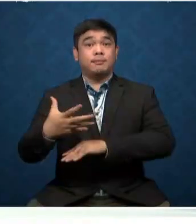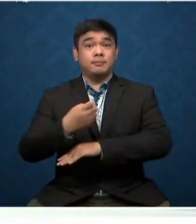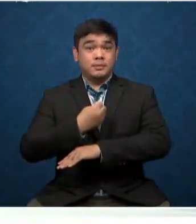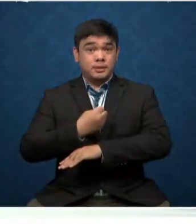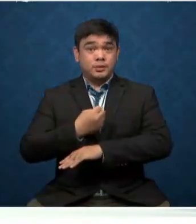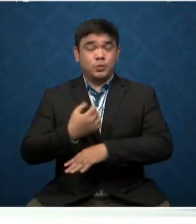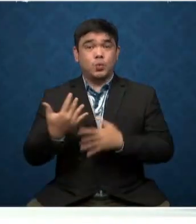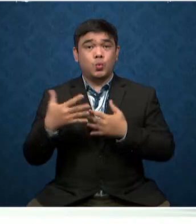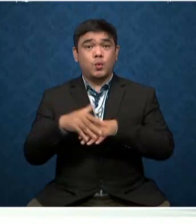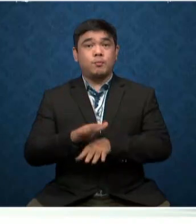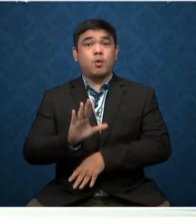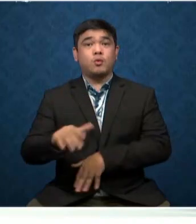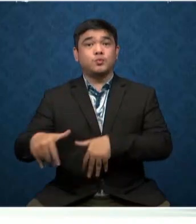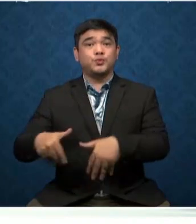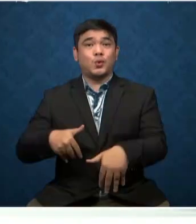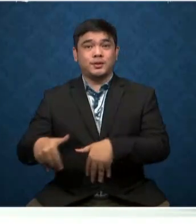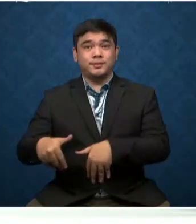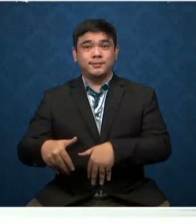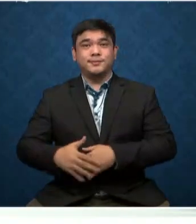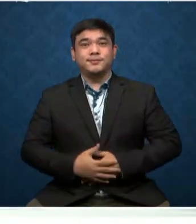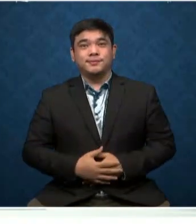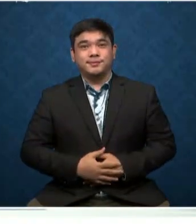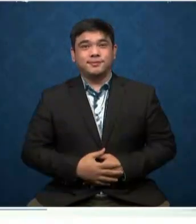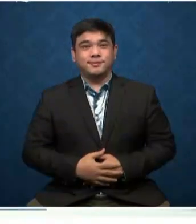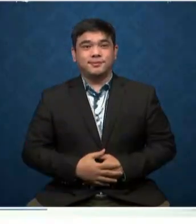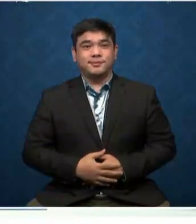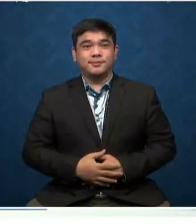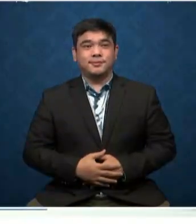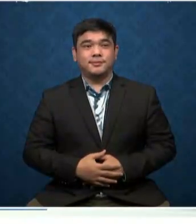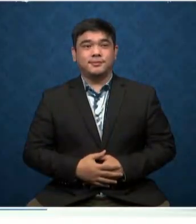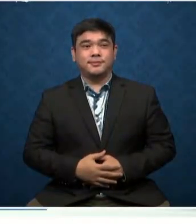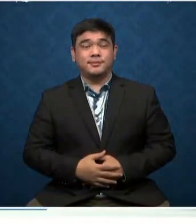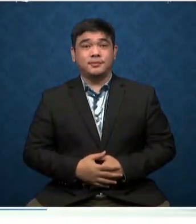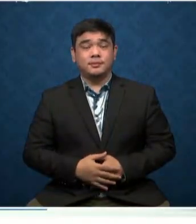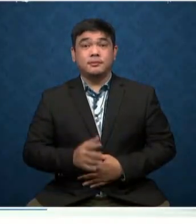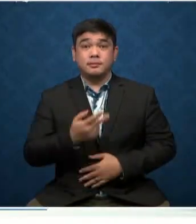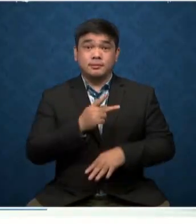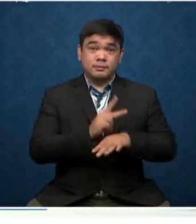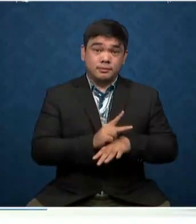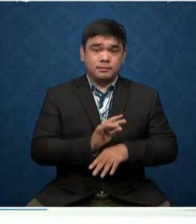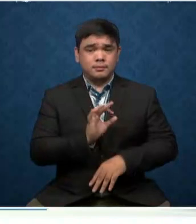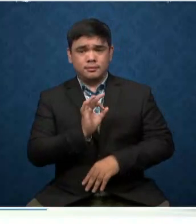การมีส่วนร่วมของประชาชนด้วยเรียนท่านประธานและเพื่อนสมาชิกว่า